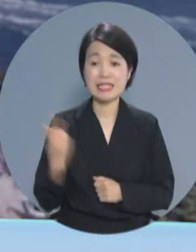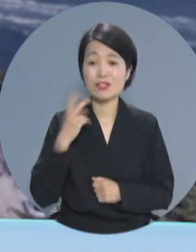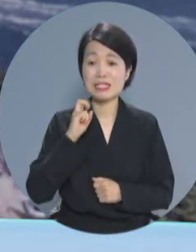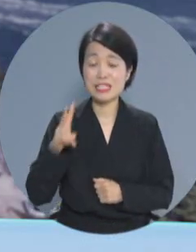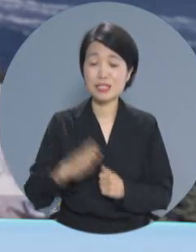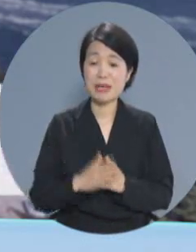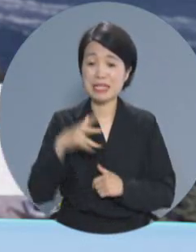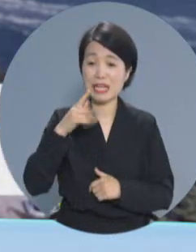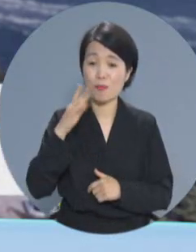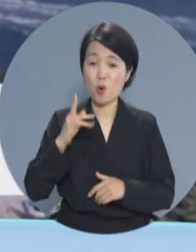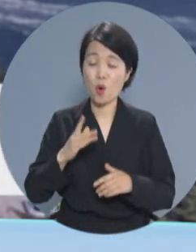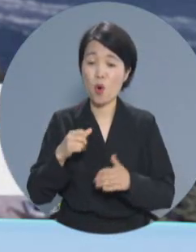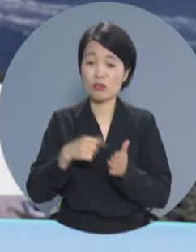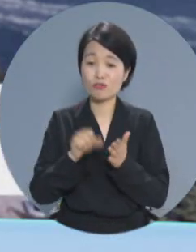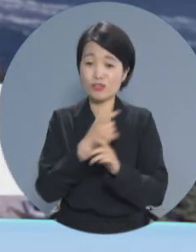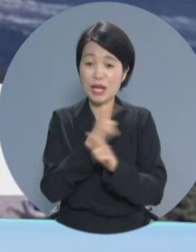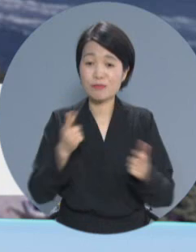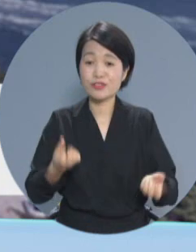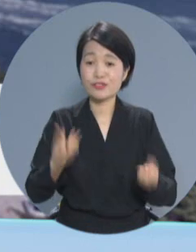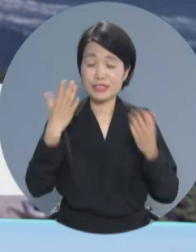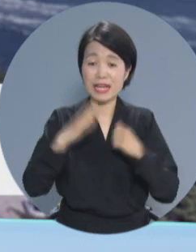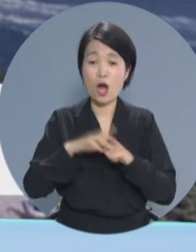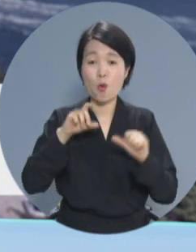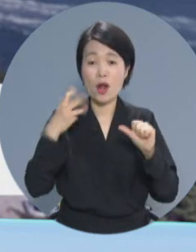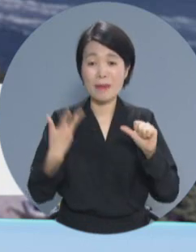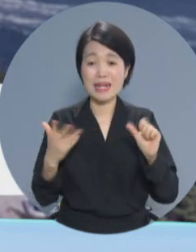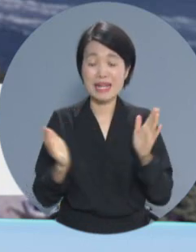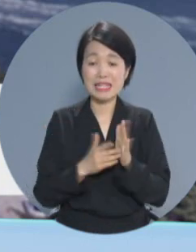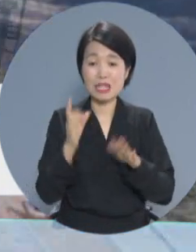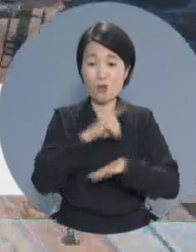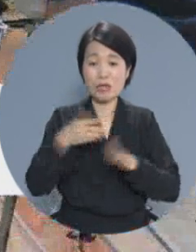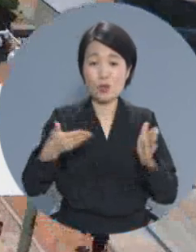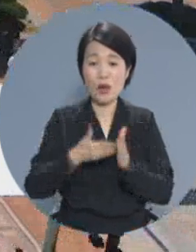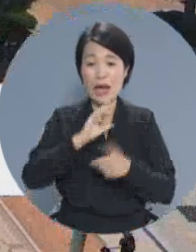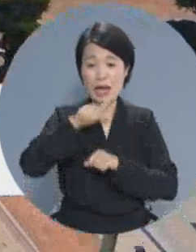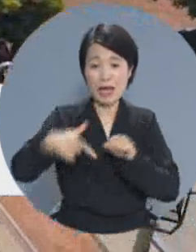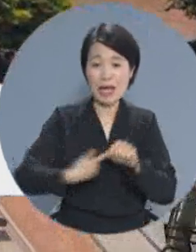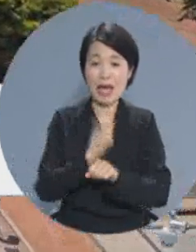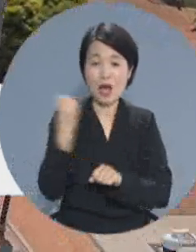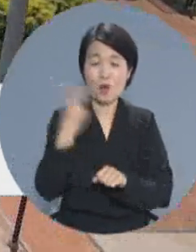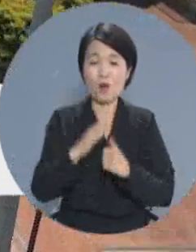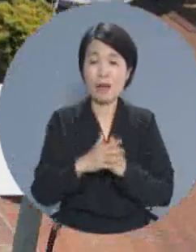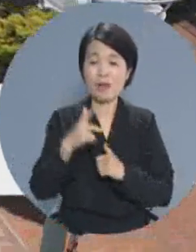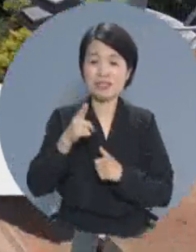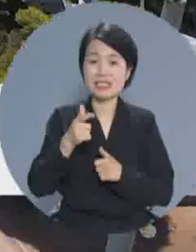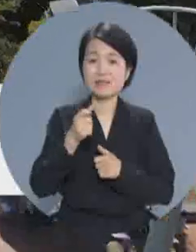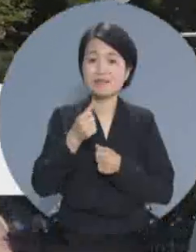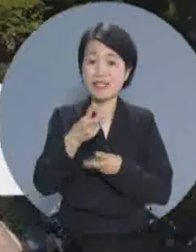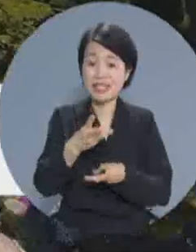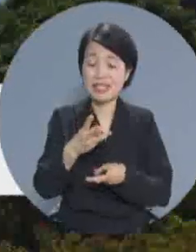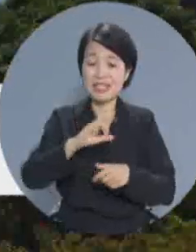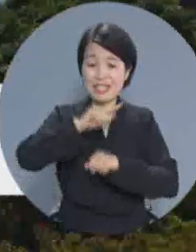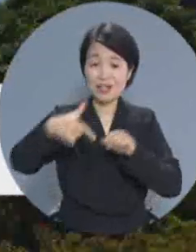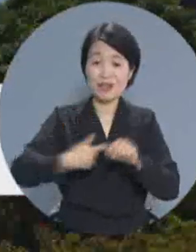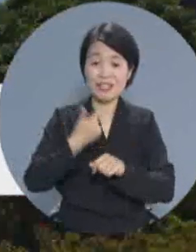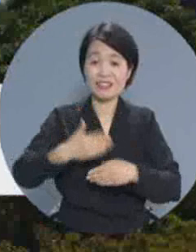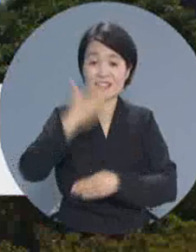2022 장보고 수산물축제가 오는 8일까지 완도항 해변공원과 신지 명사십리일원에서